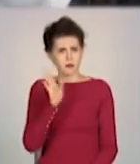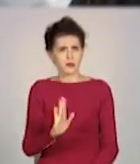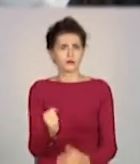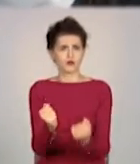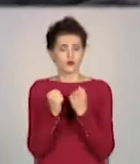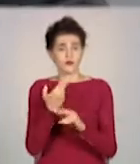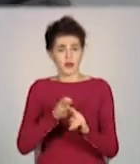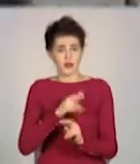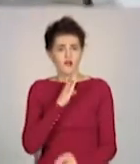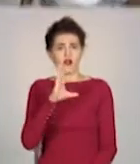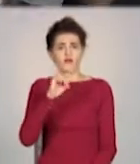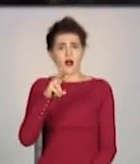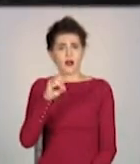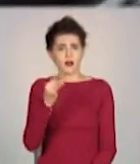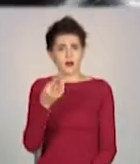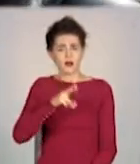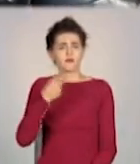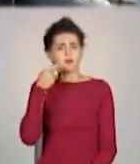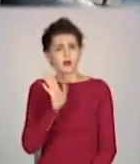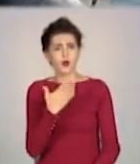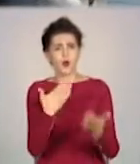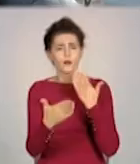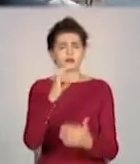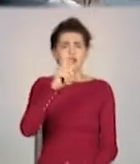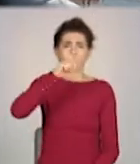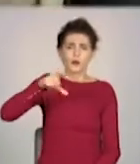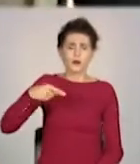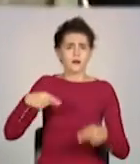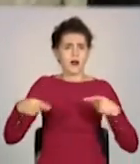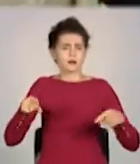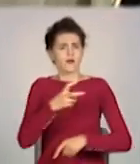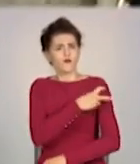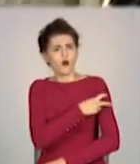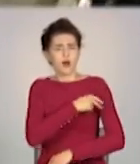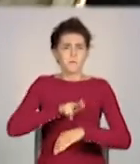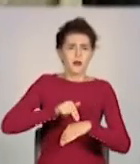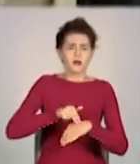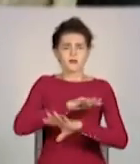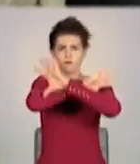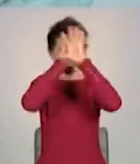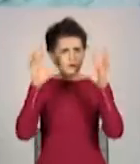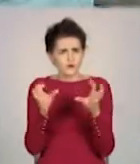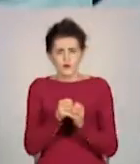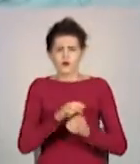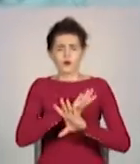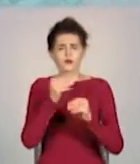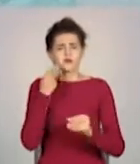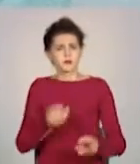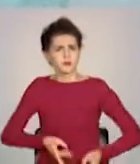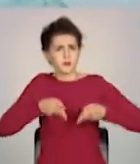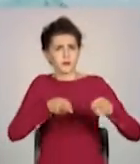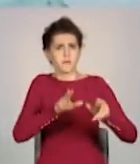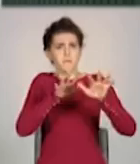Самічихіна щодня працює поза офісом. Спілкується з чиновниками, медиками та правоохоронцями. Оперативно виїжджає на